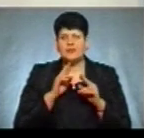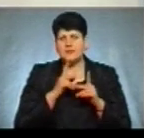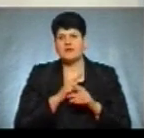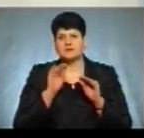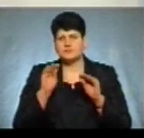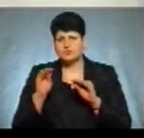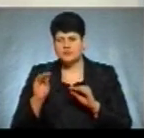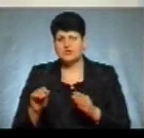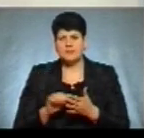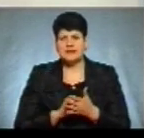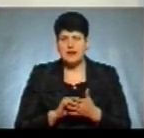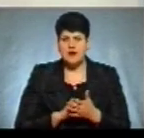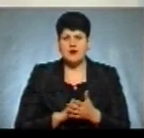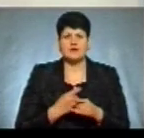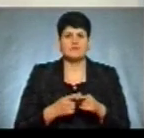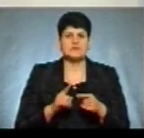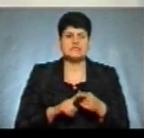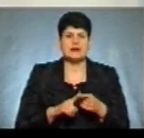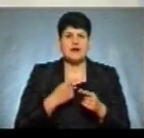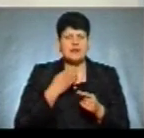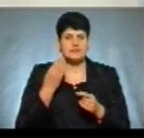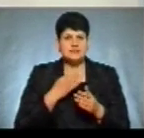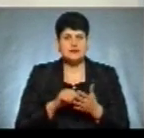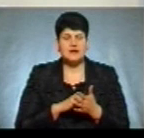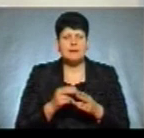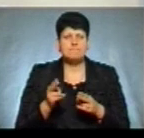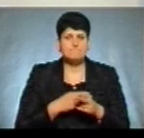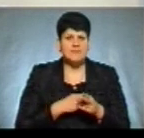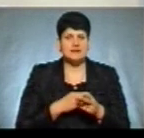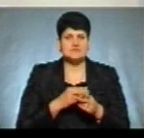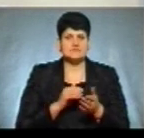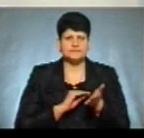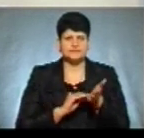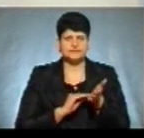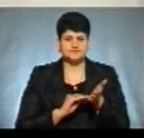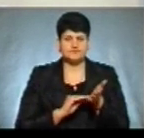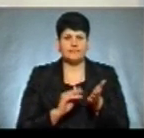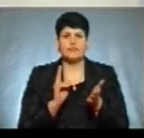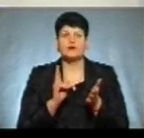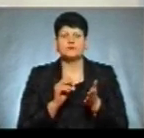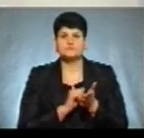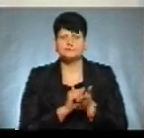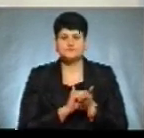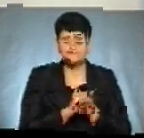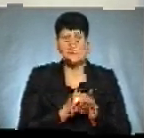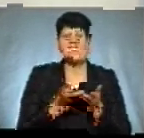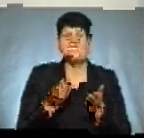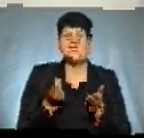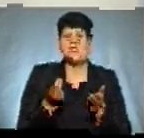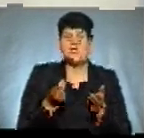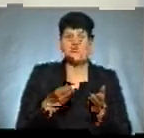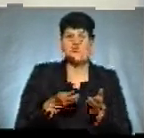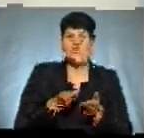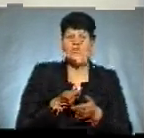агітаційних матеріалів. Це агітаційні матеріали без відповідних вихідних даних. Фінансування